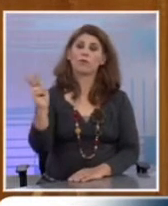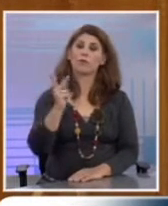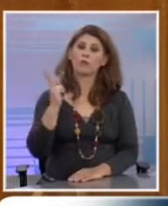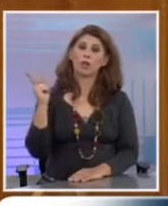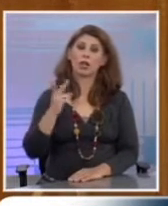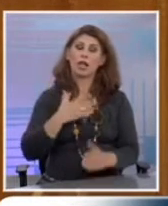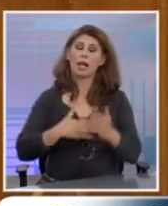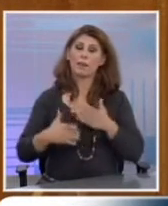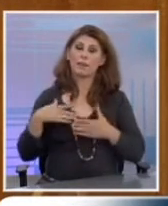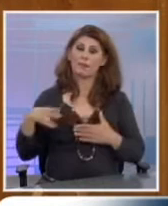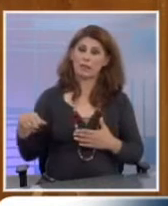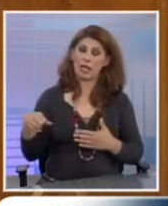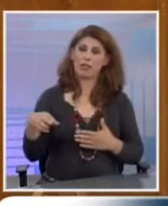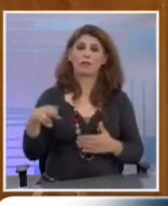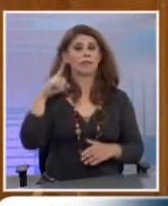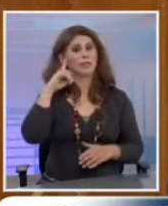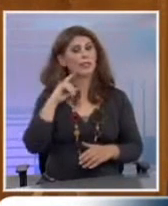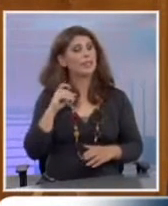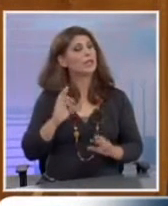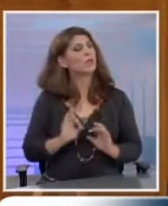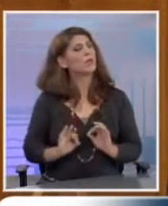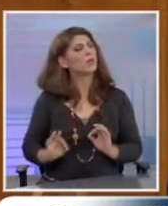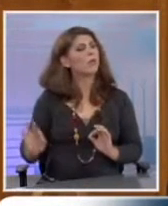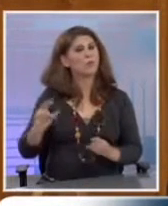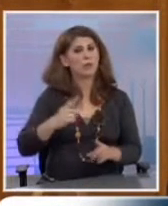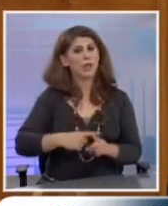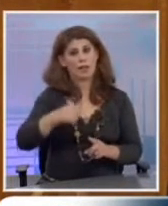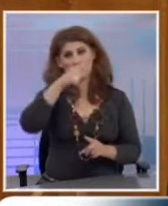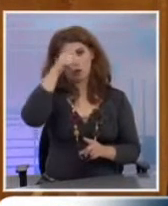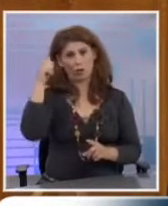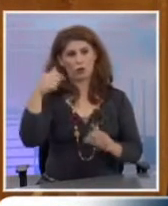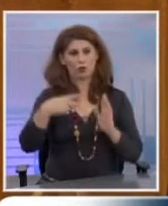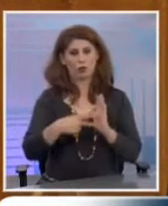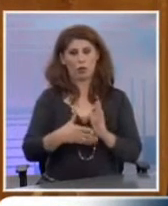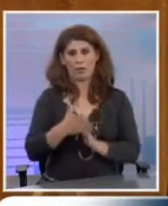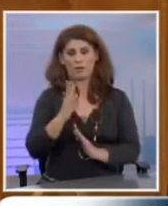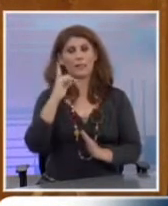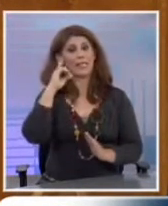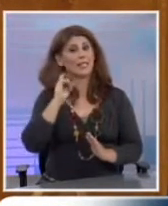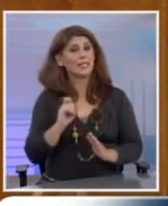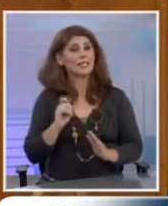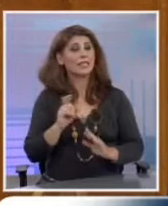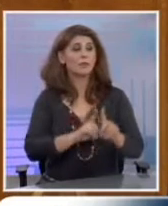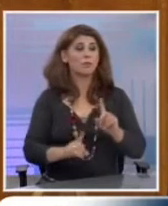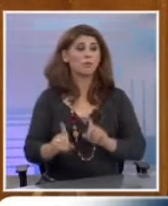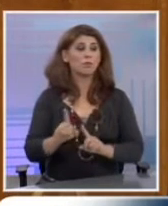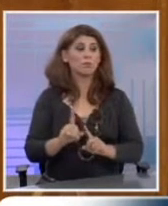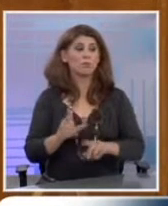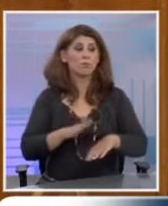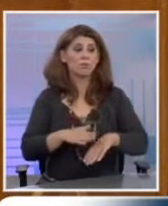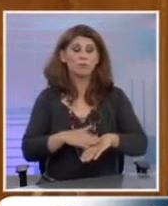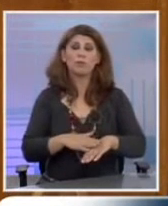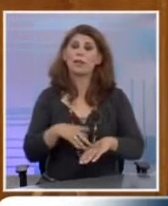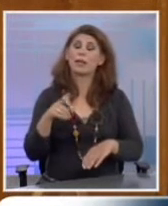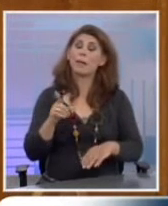συνάδελφοι, ξέρει πού ήταν η χώρα το καλοκαίρι του 2015 και ξέρει και ποιοι οφείλονται για